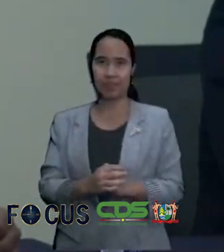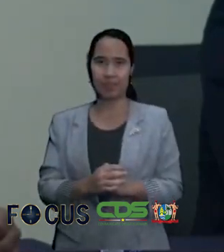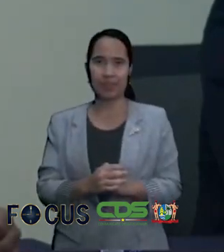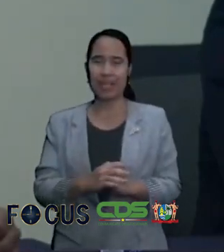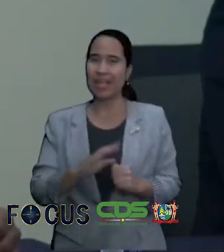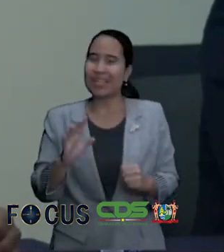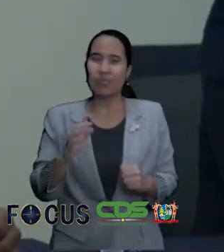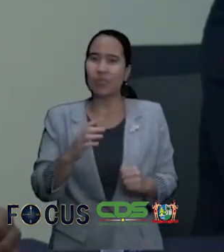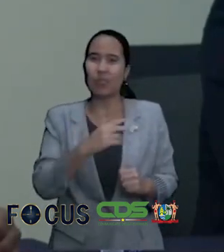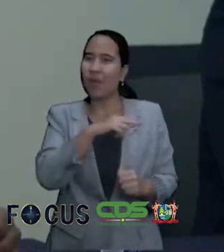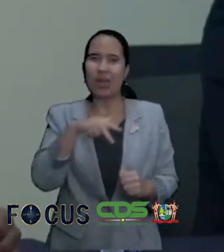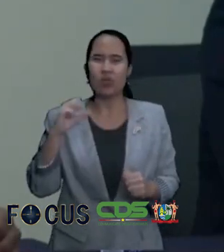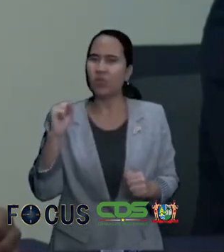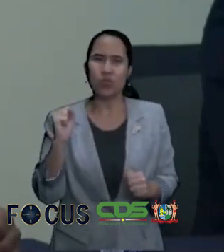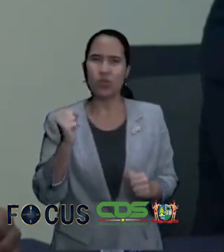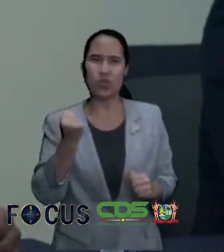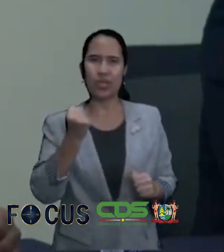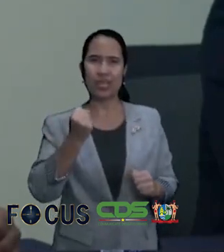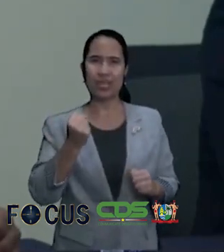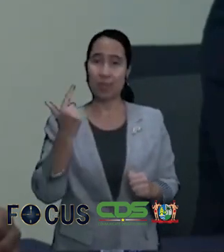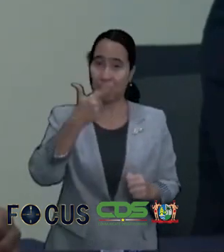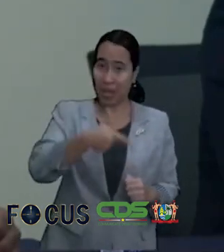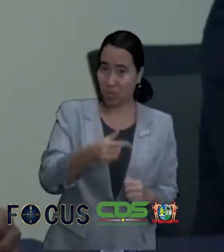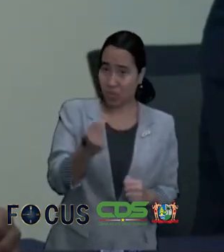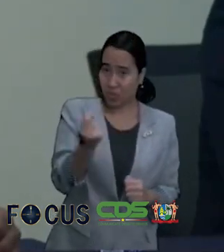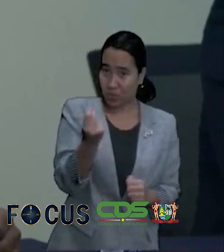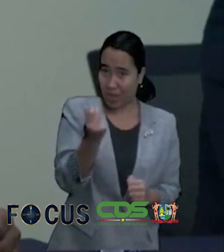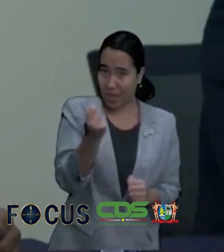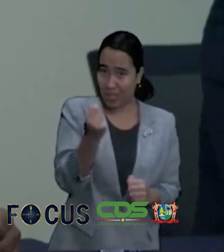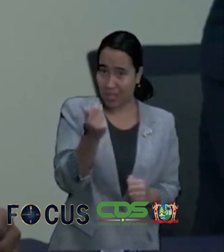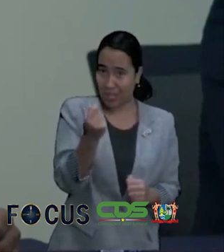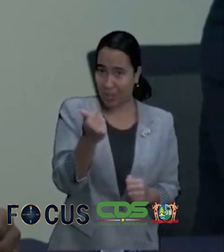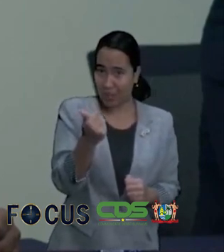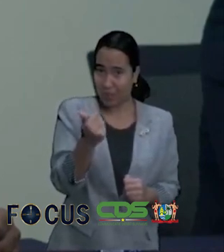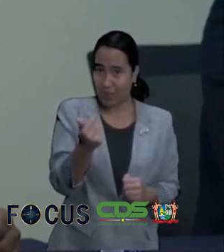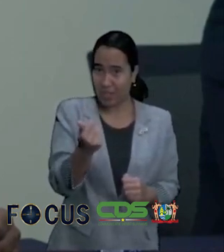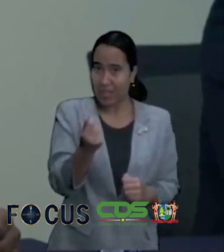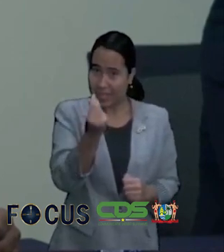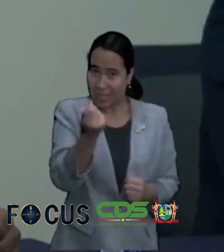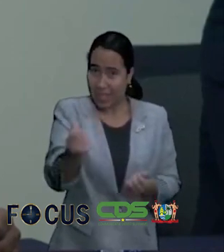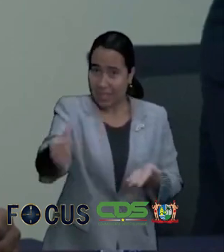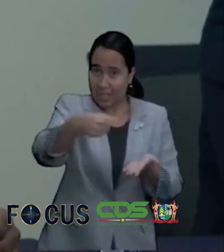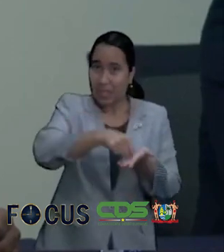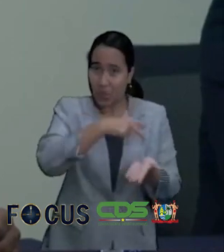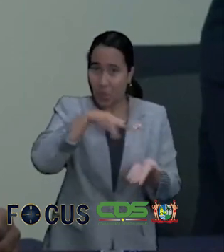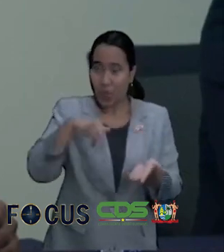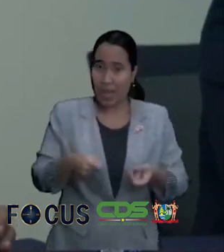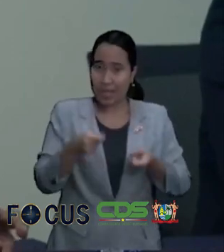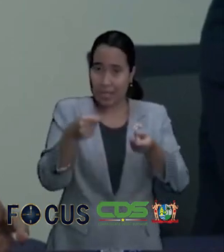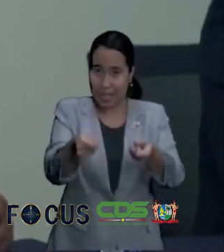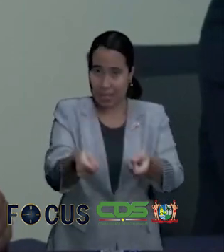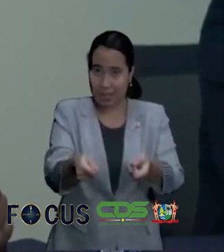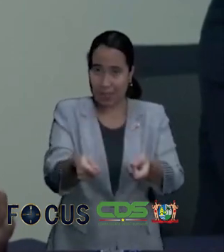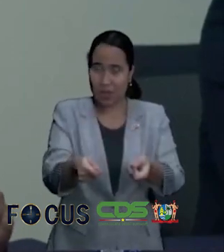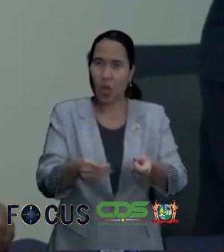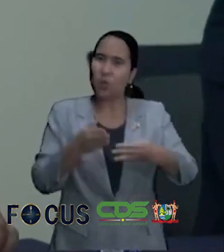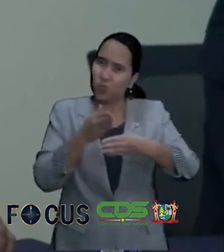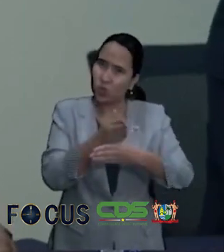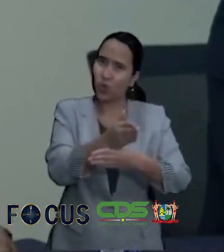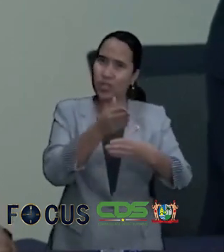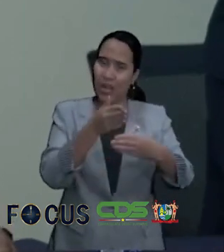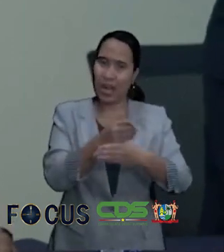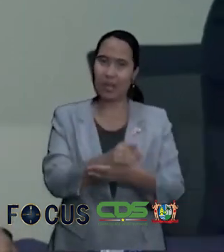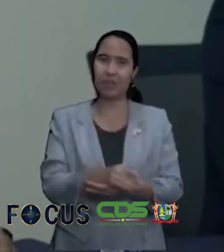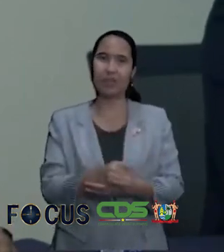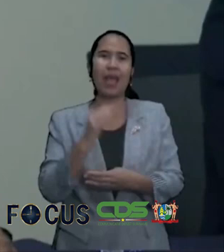niet houdbaar om de brandstofprijzen, om die subsidies die we geven, om dat te continueren. Per